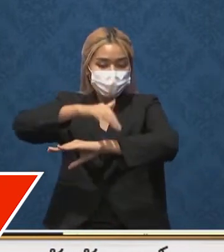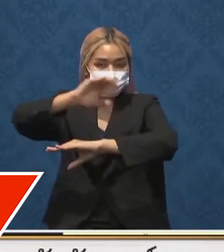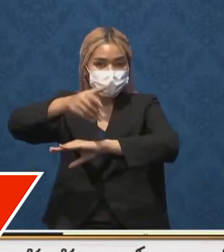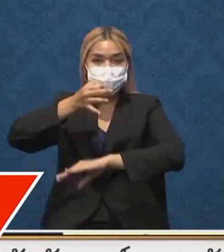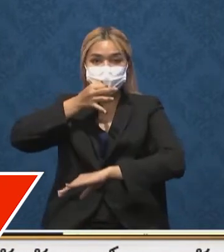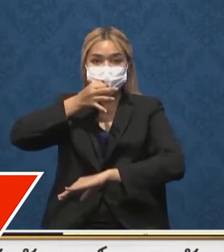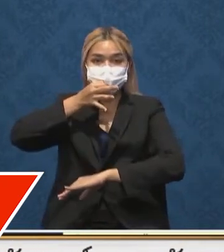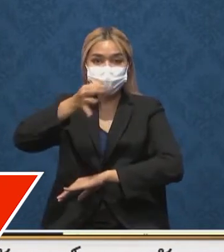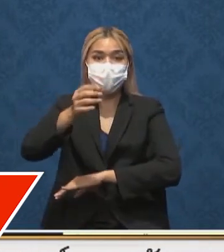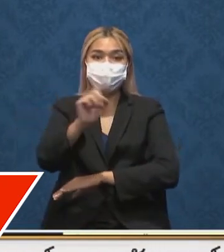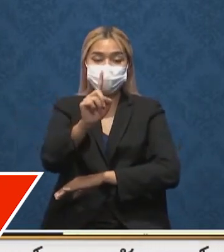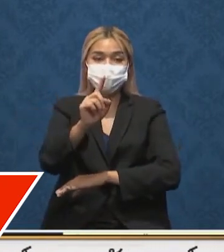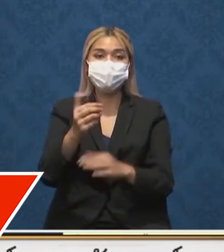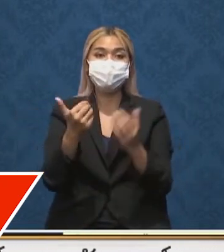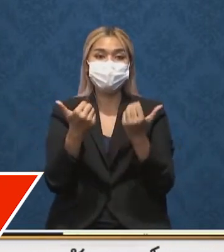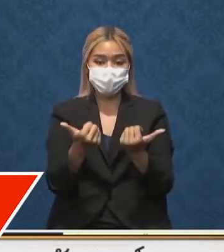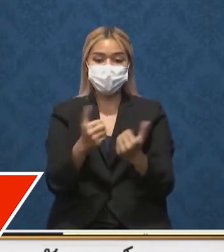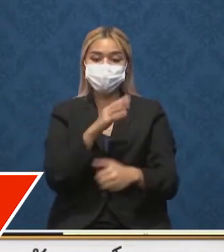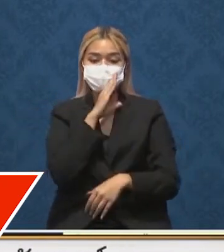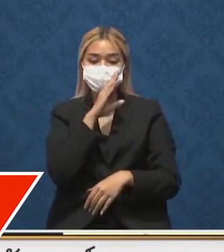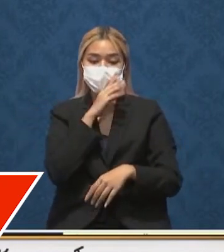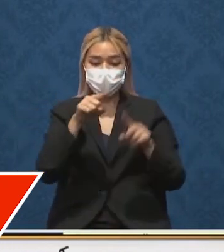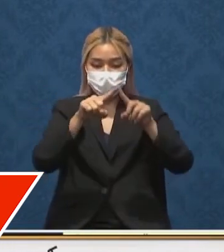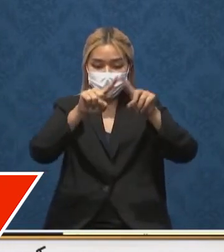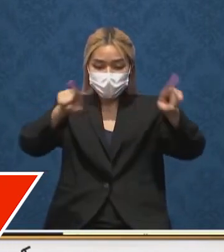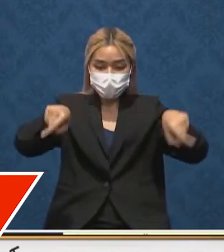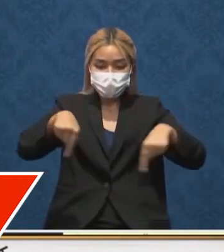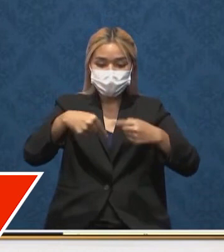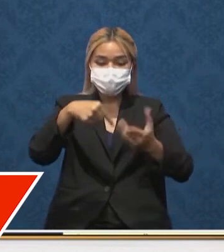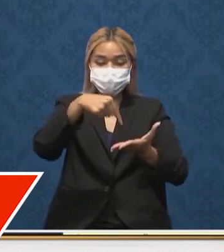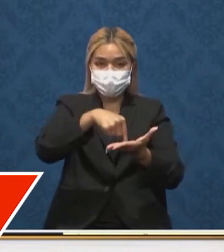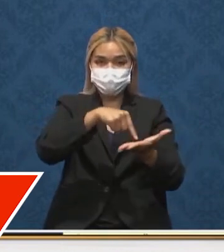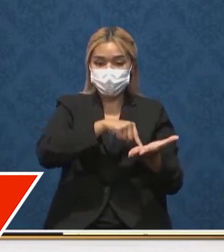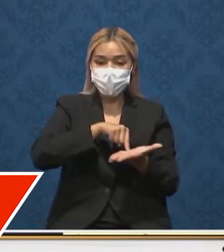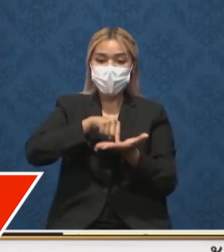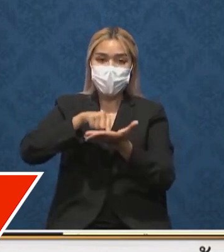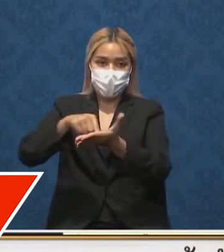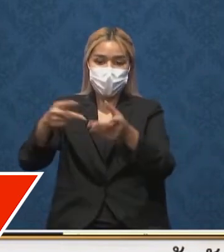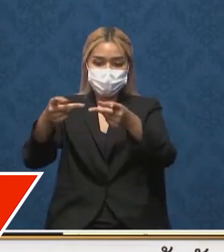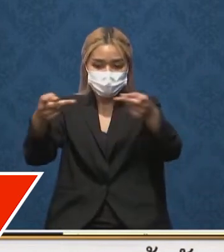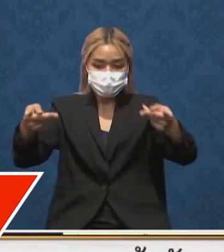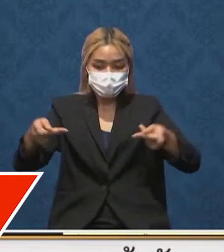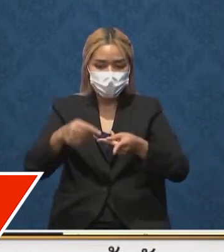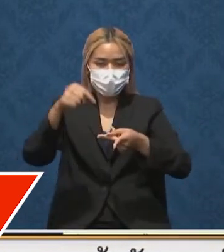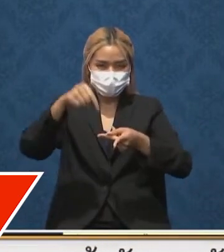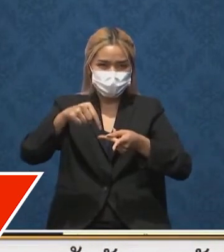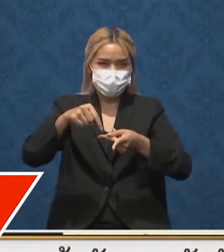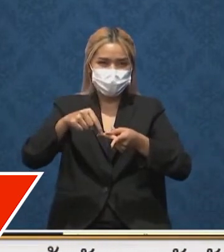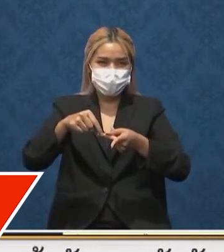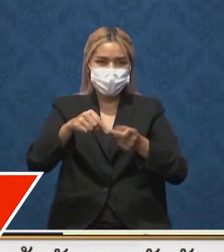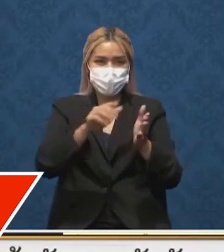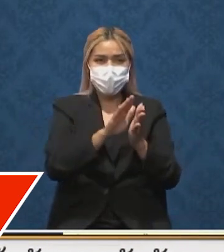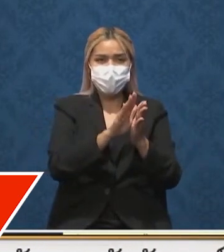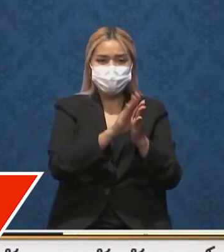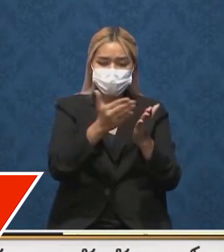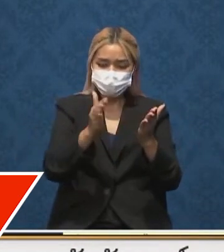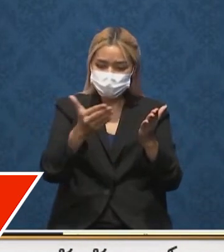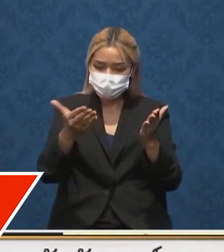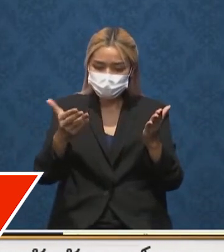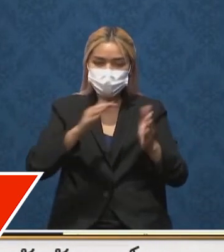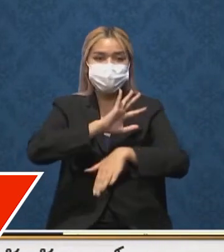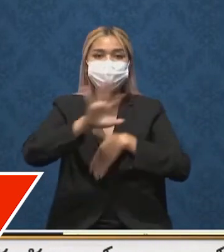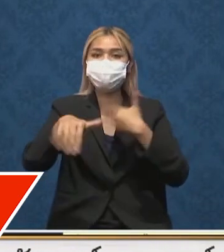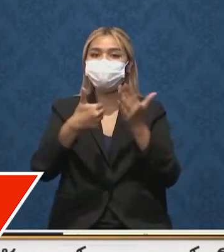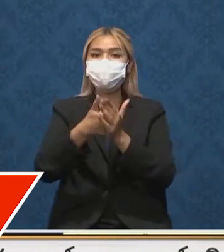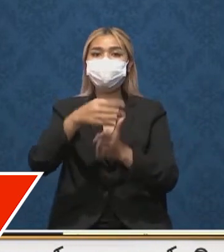ฟ้องว่าการออกเอกสารสิทธิ์ในเกาะหลีเป๊ะประมาณ 44คดีที่พิพากษาไป